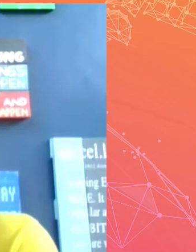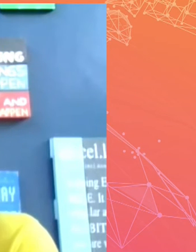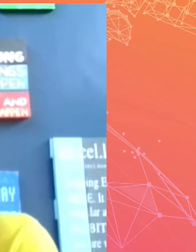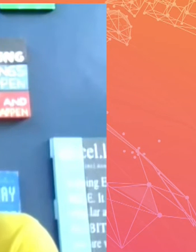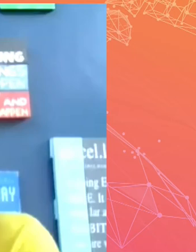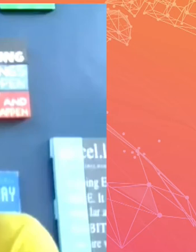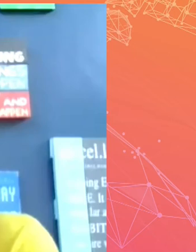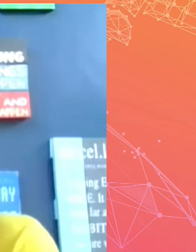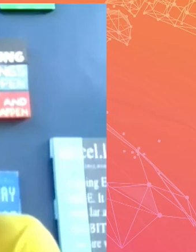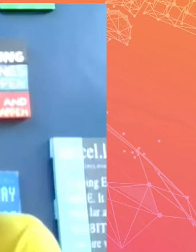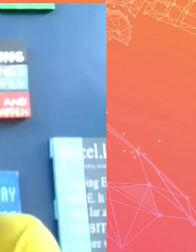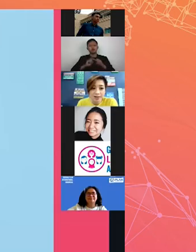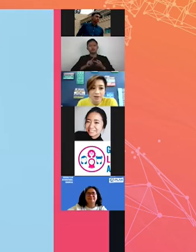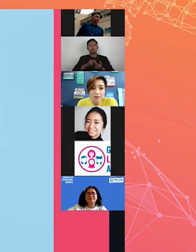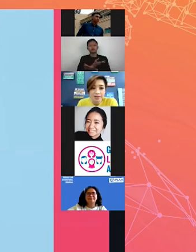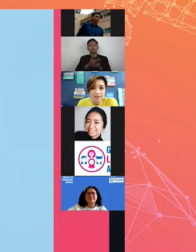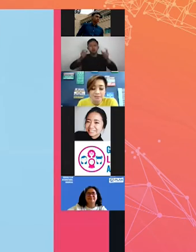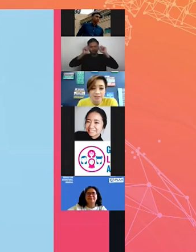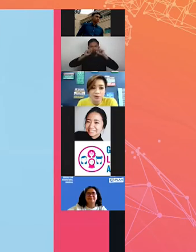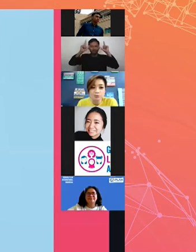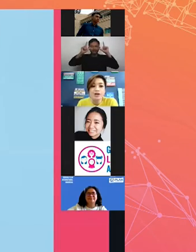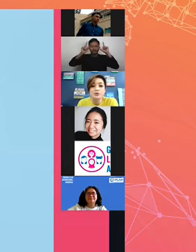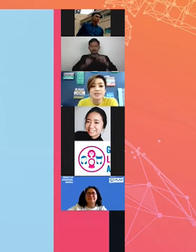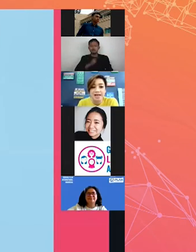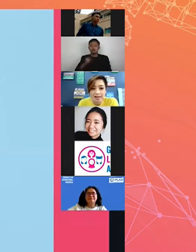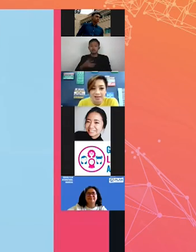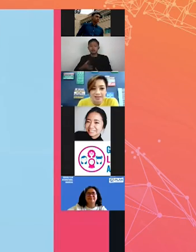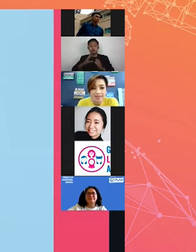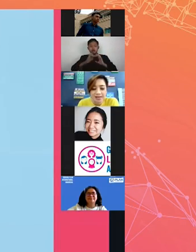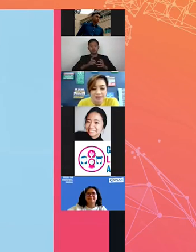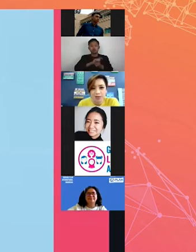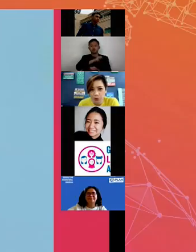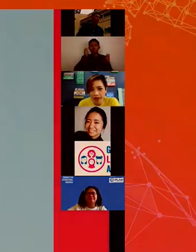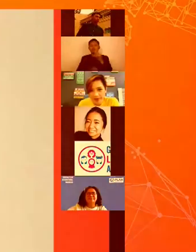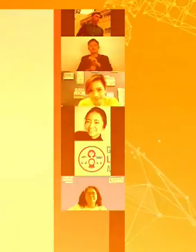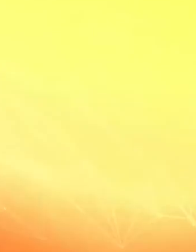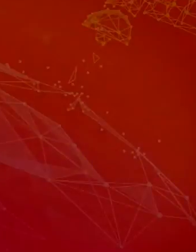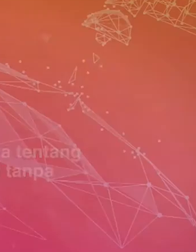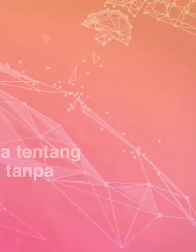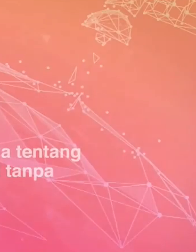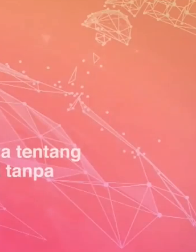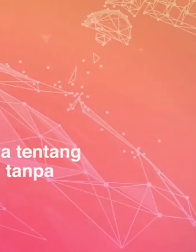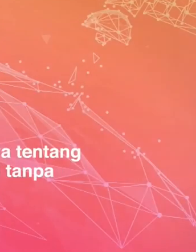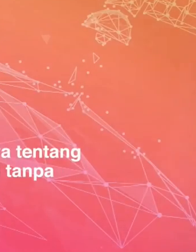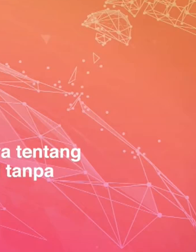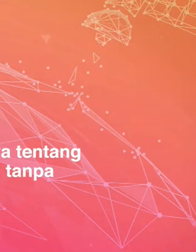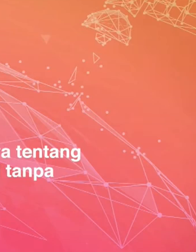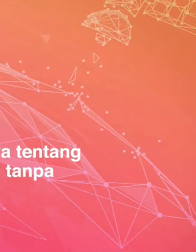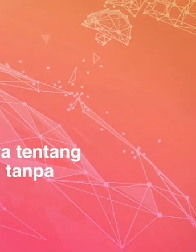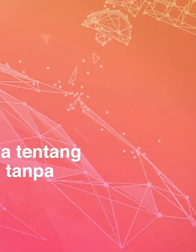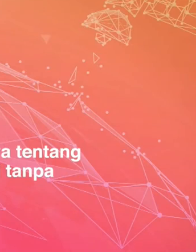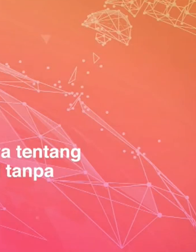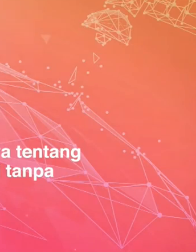berarti kemudian kita nggak bisa ngomong, bahwa kita bisa mengubah dunia dengan bersuara.